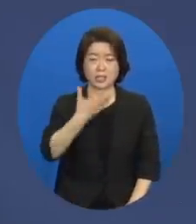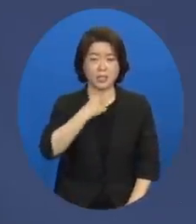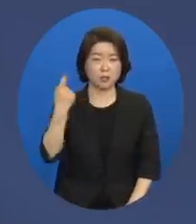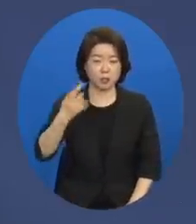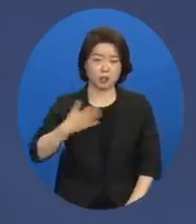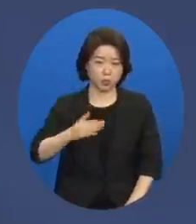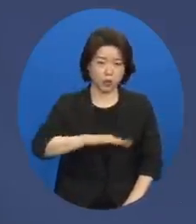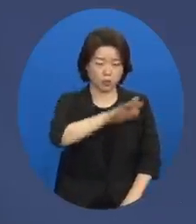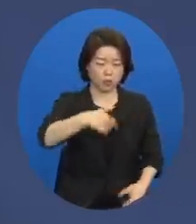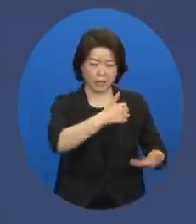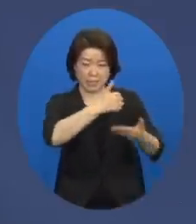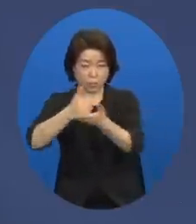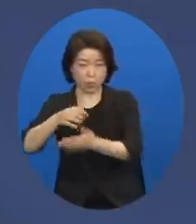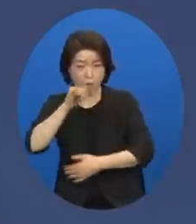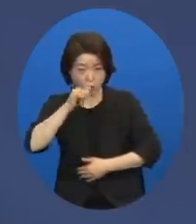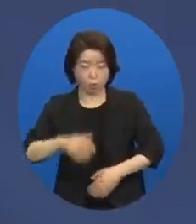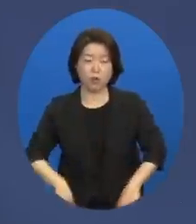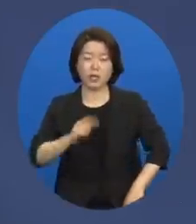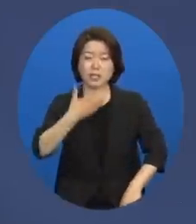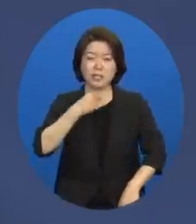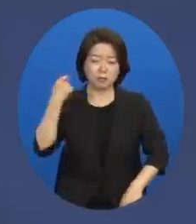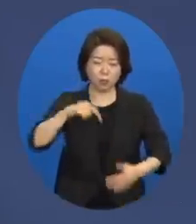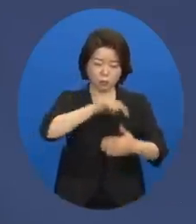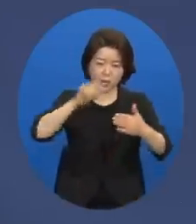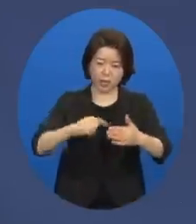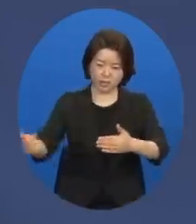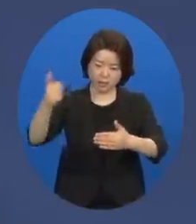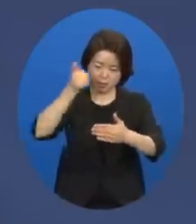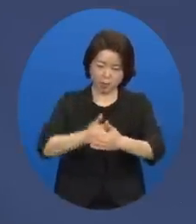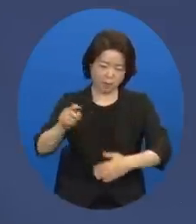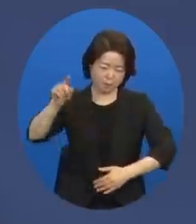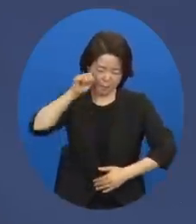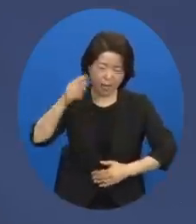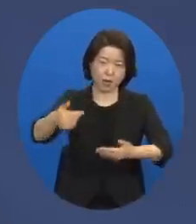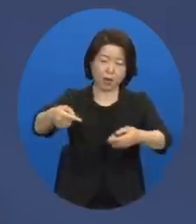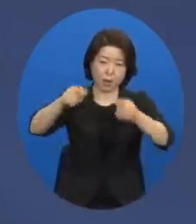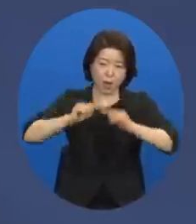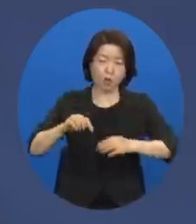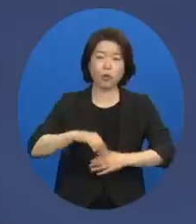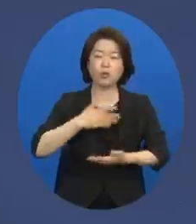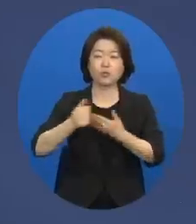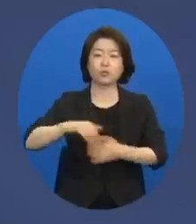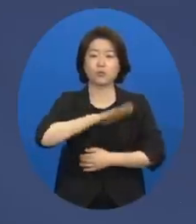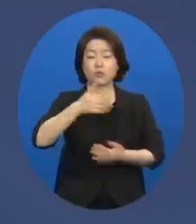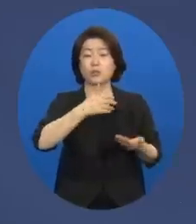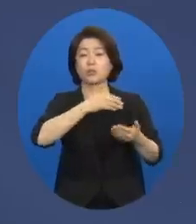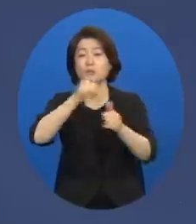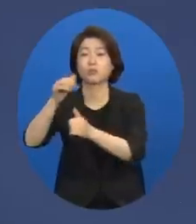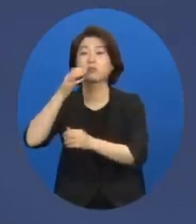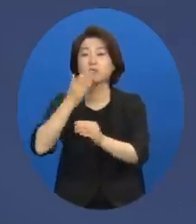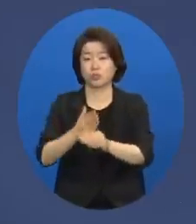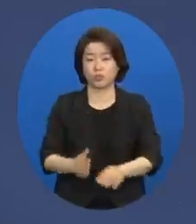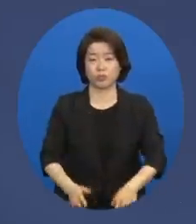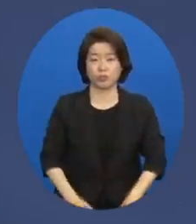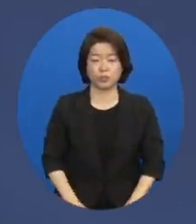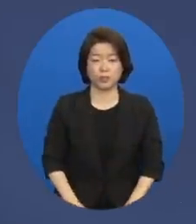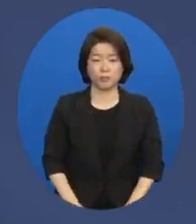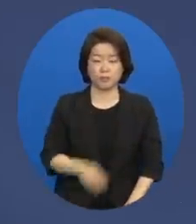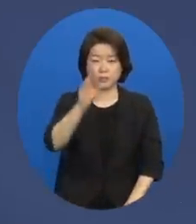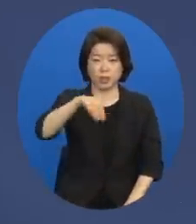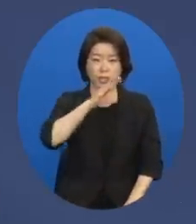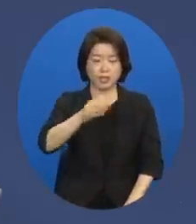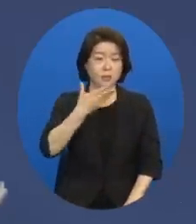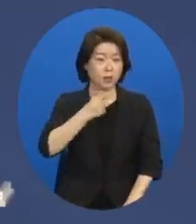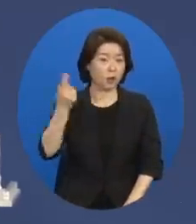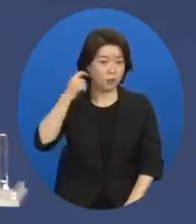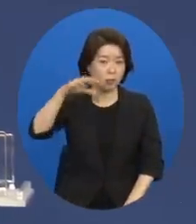저와 여러분을 초대하시고 이 복음 안으로 100% 나오도록 주님이 우리를 부르고 계시는 것입니다. 이 십자가의 복음